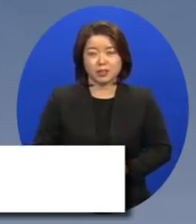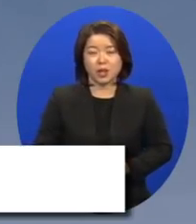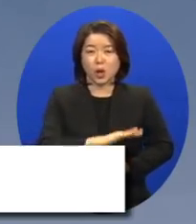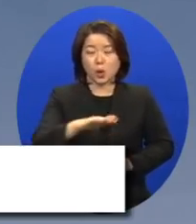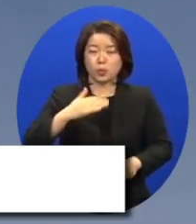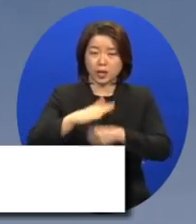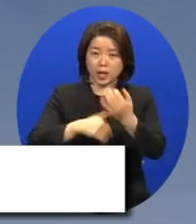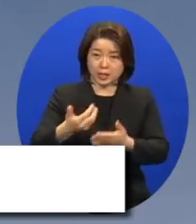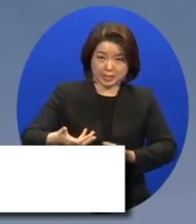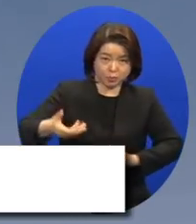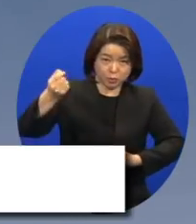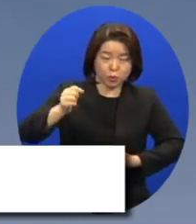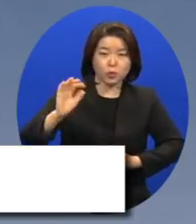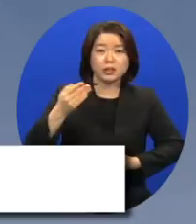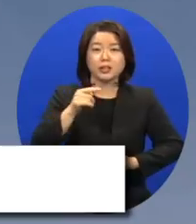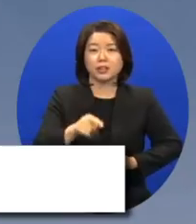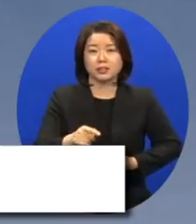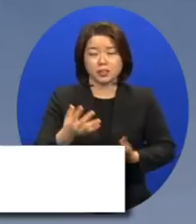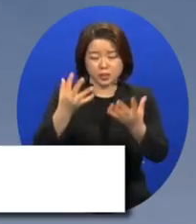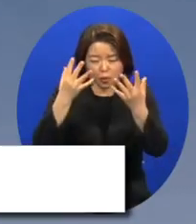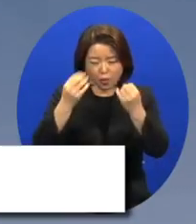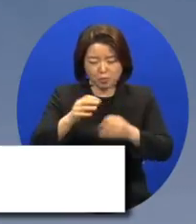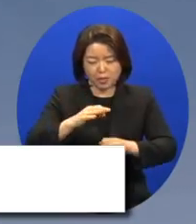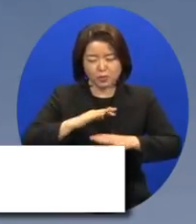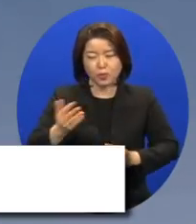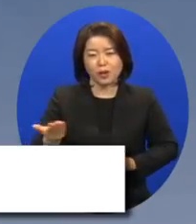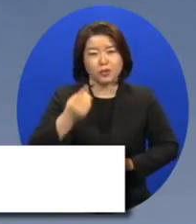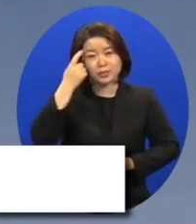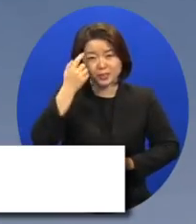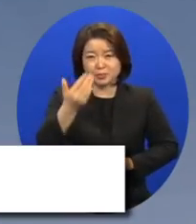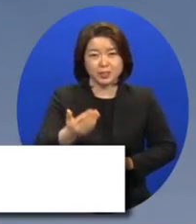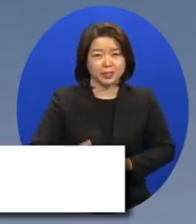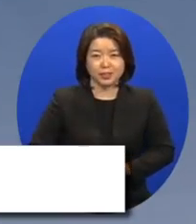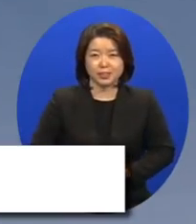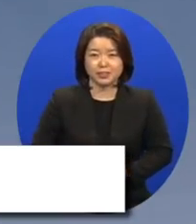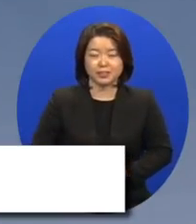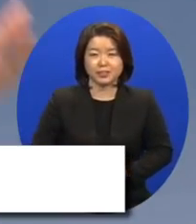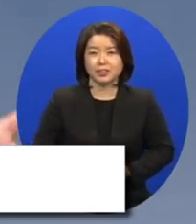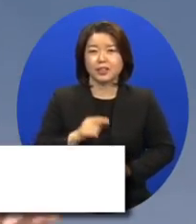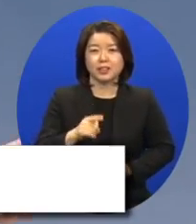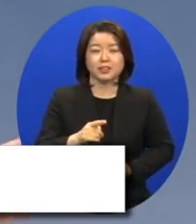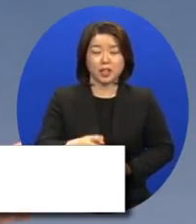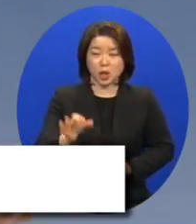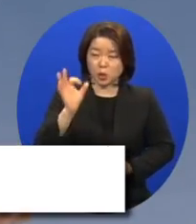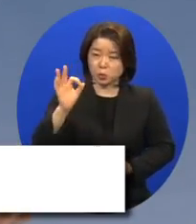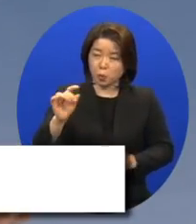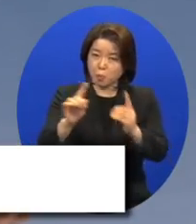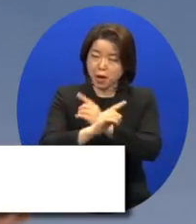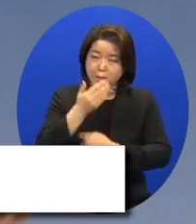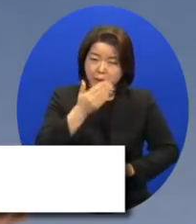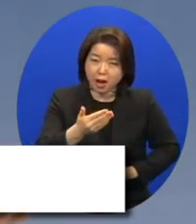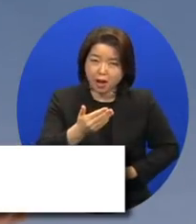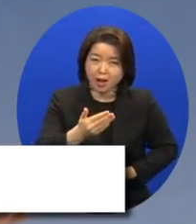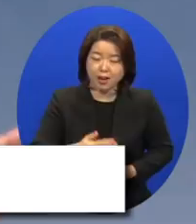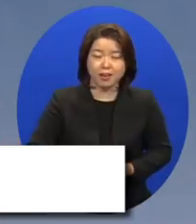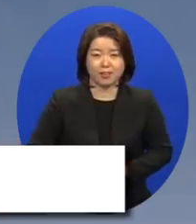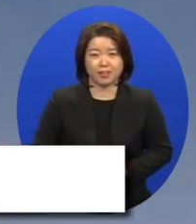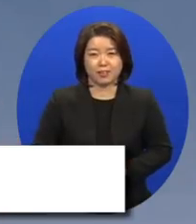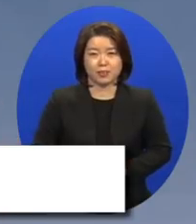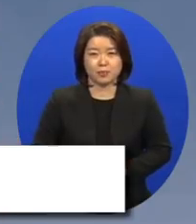하나님의 소외가 된다는 것이 얼마나 놀라운 일입니까 그게 돈으로 되는 일이 아닙니다